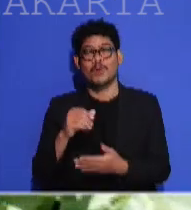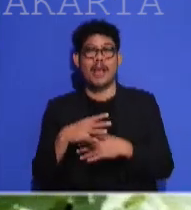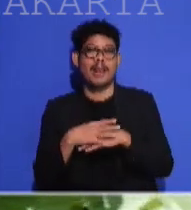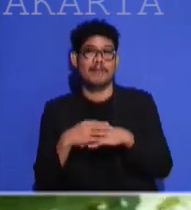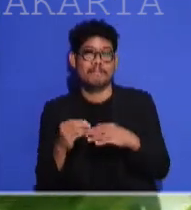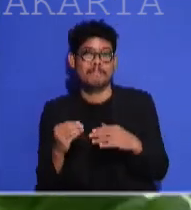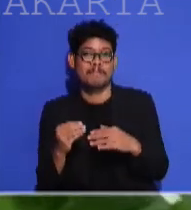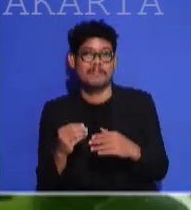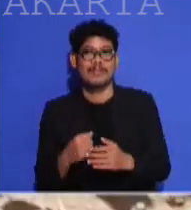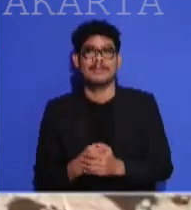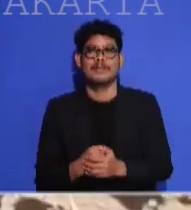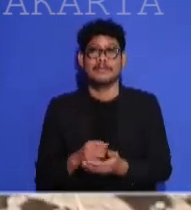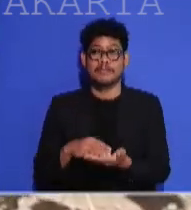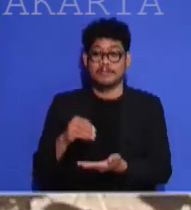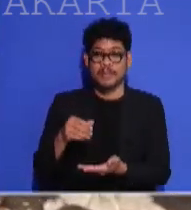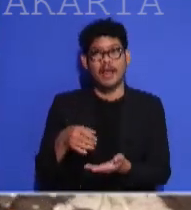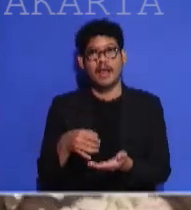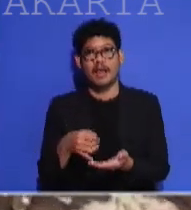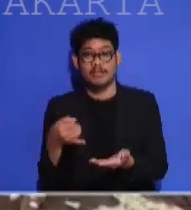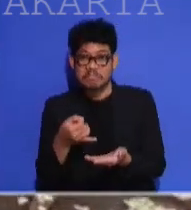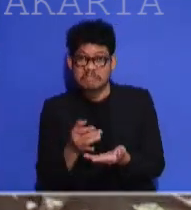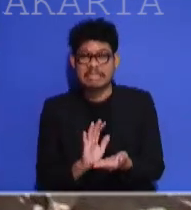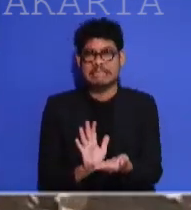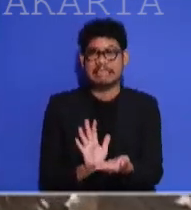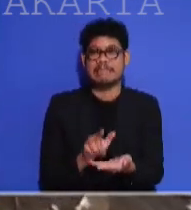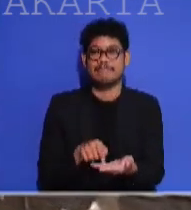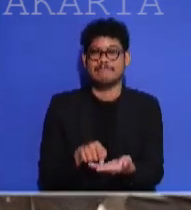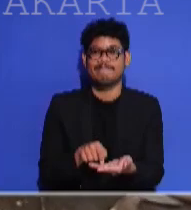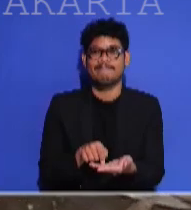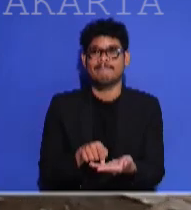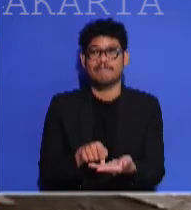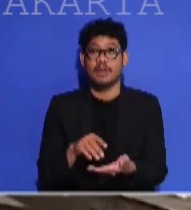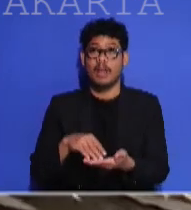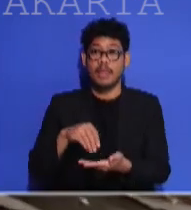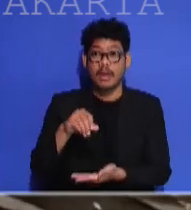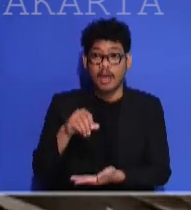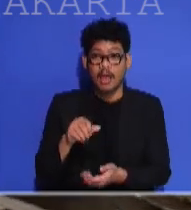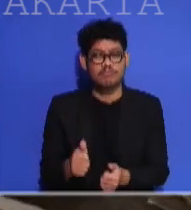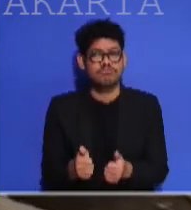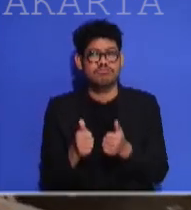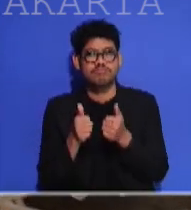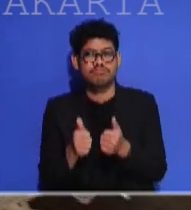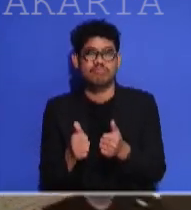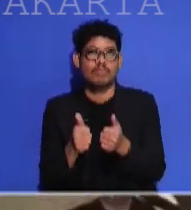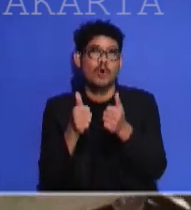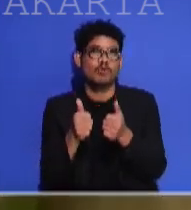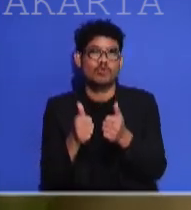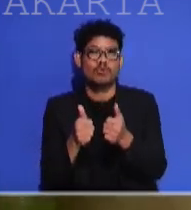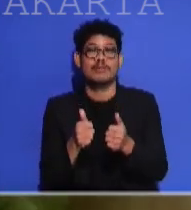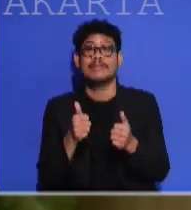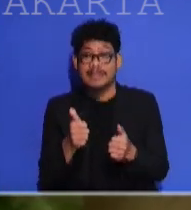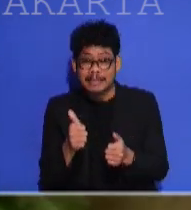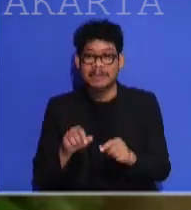siti, malah saged ndadosaken siti menika langkung gembur. Saengga saged dipun tanami menapa